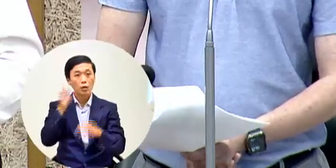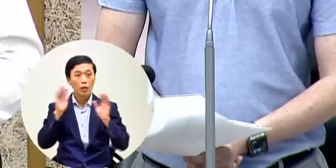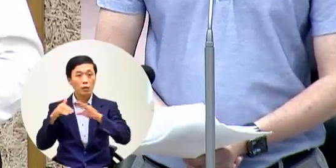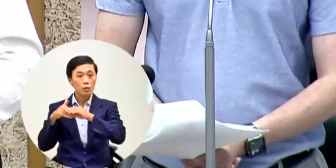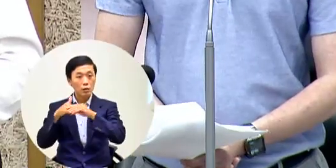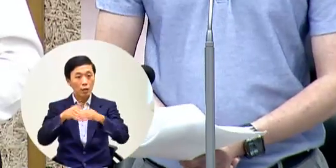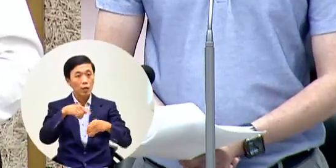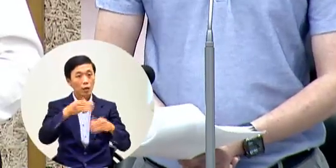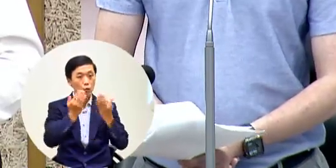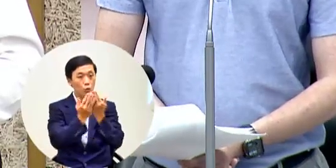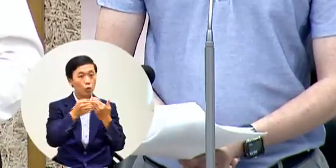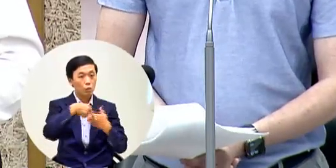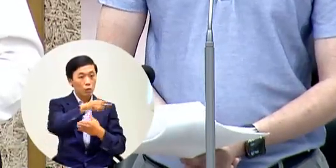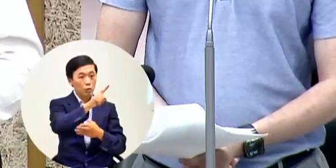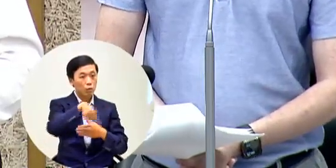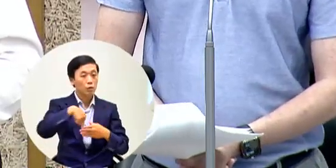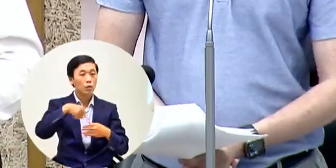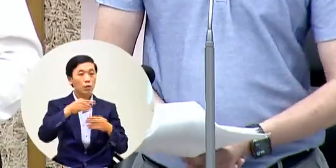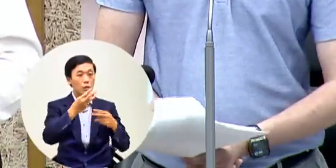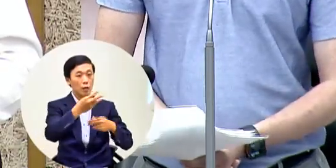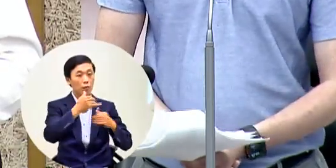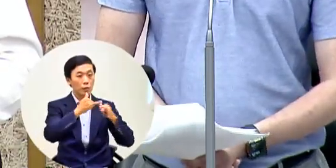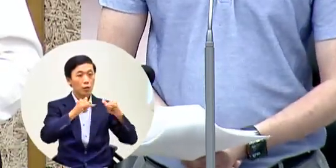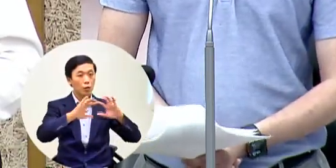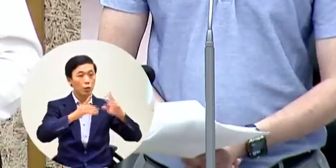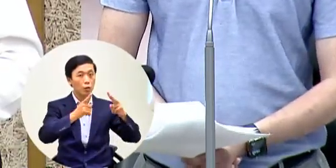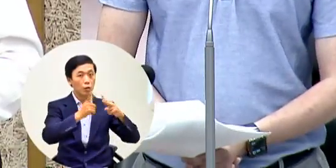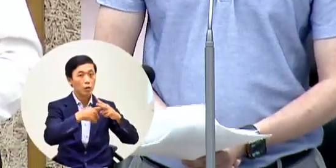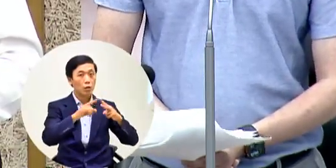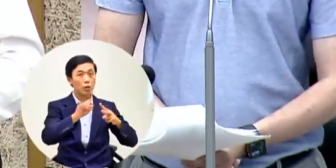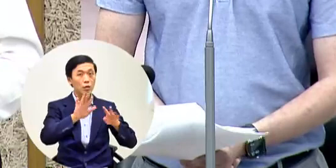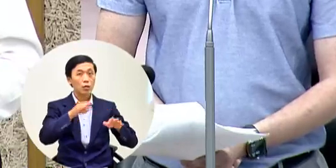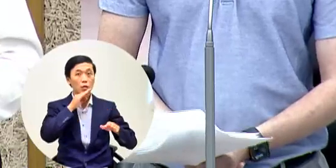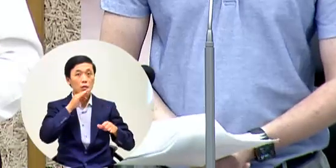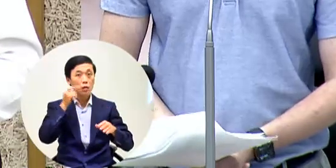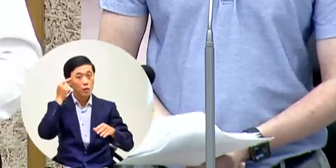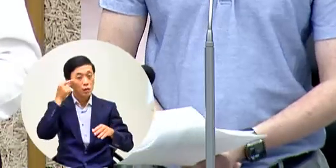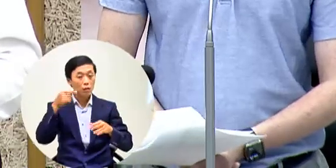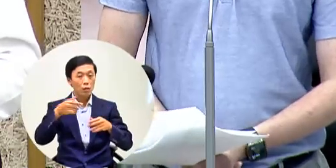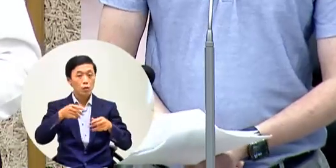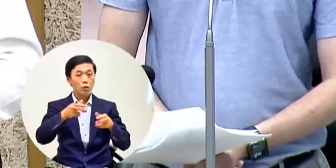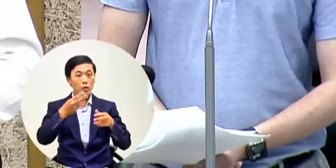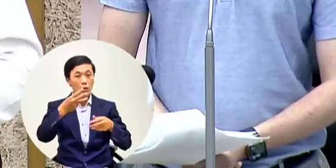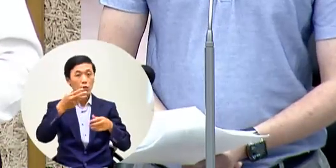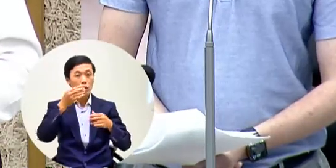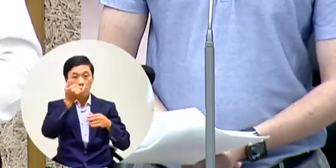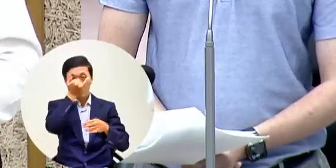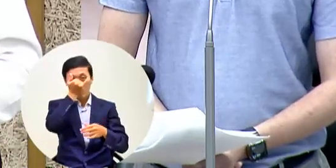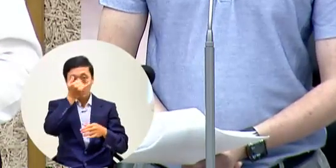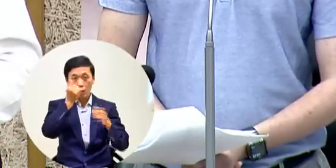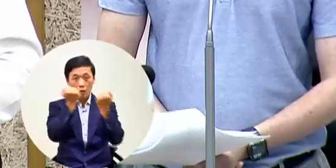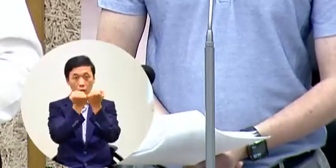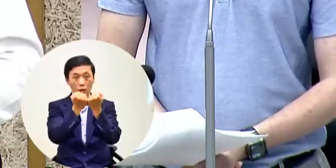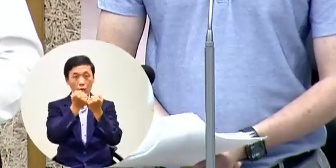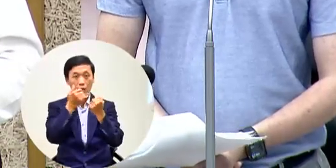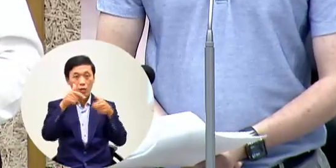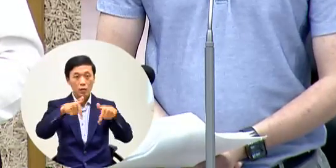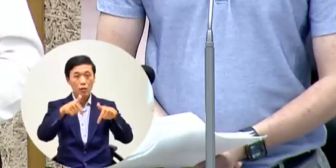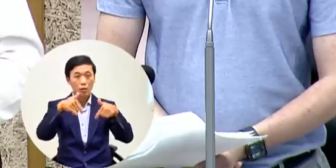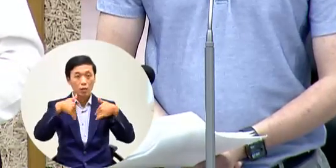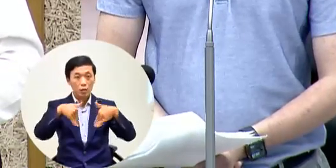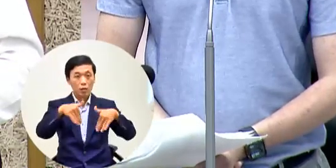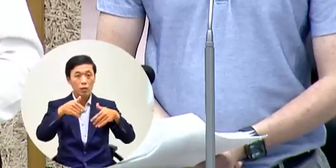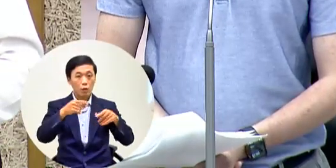要三民国小。哦，现在不是有说要贯穿那个三德西街中华路嘛？哦，那现在已经开始在做